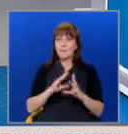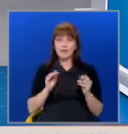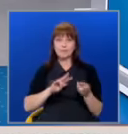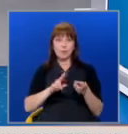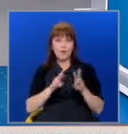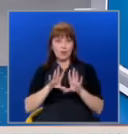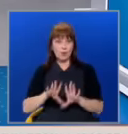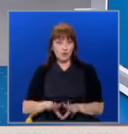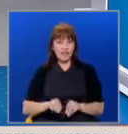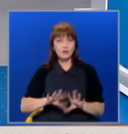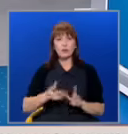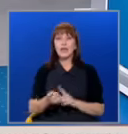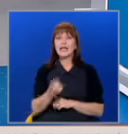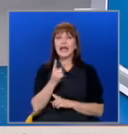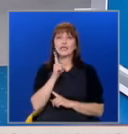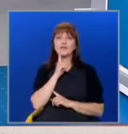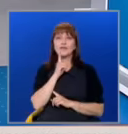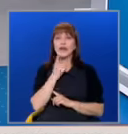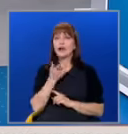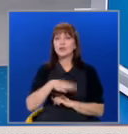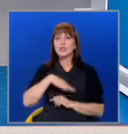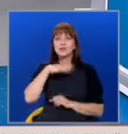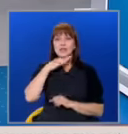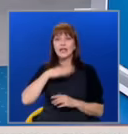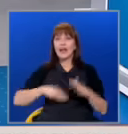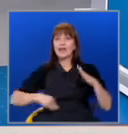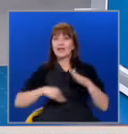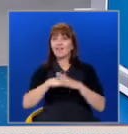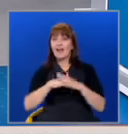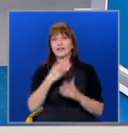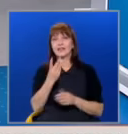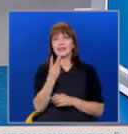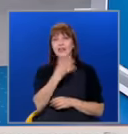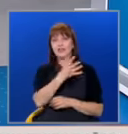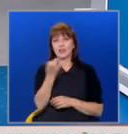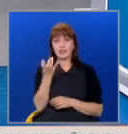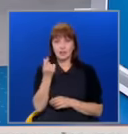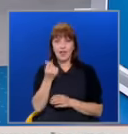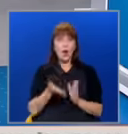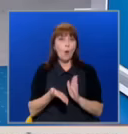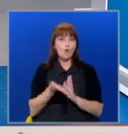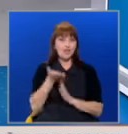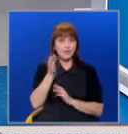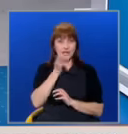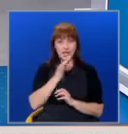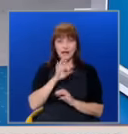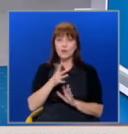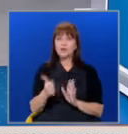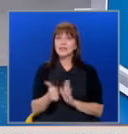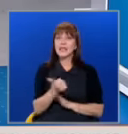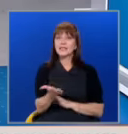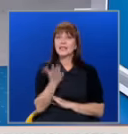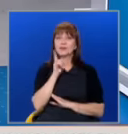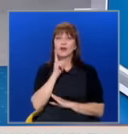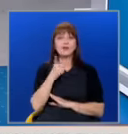остават пенсиите на около 1000 души, които са достигнали тавана от 3400 лева. Увеличение няма и за около 16 хиляди